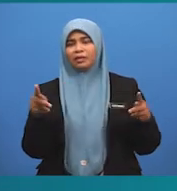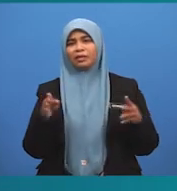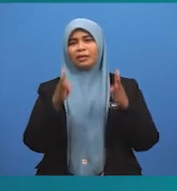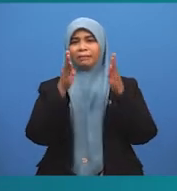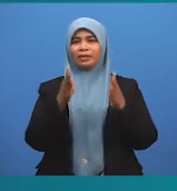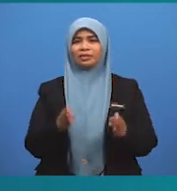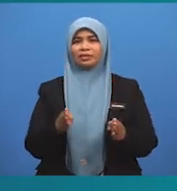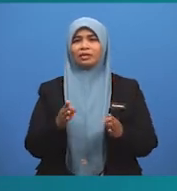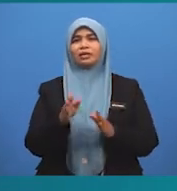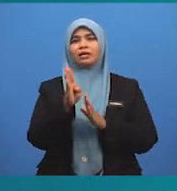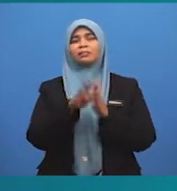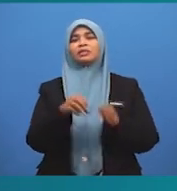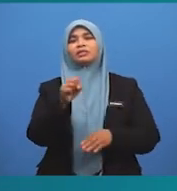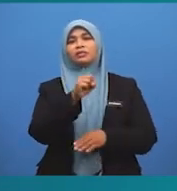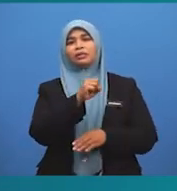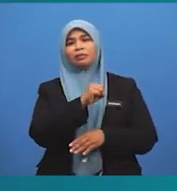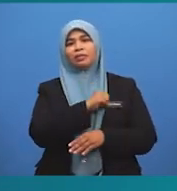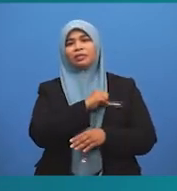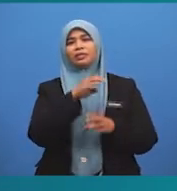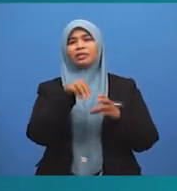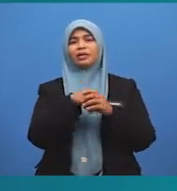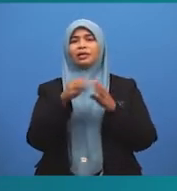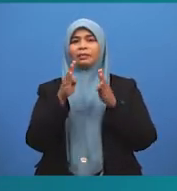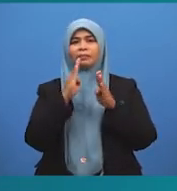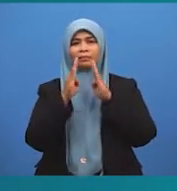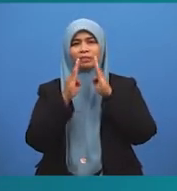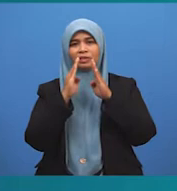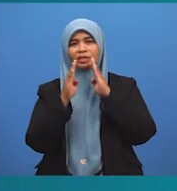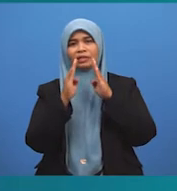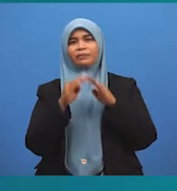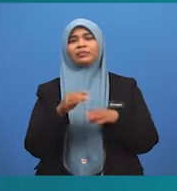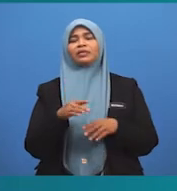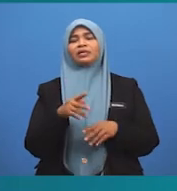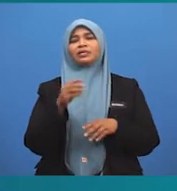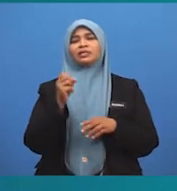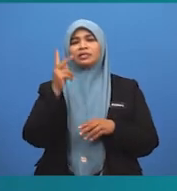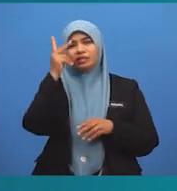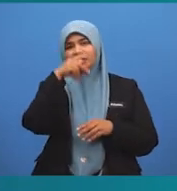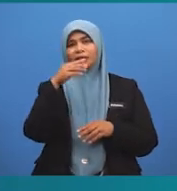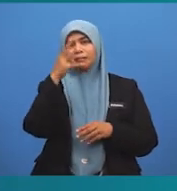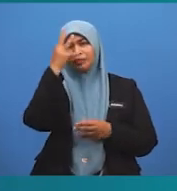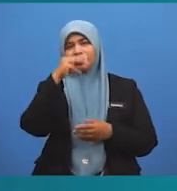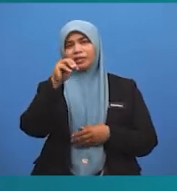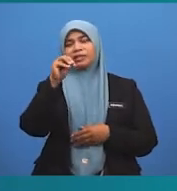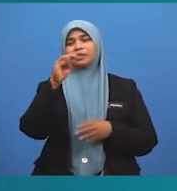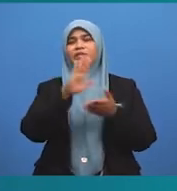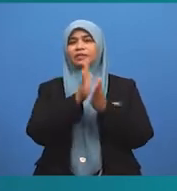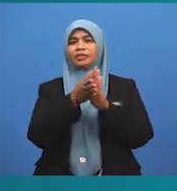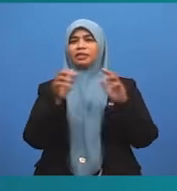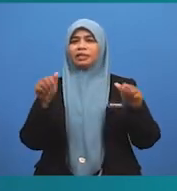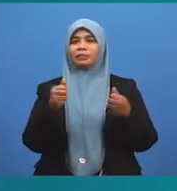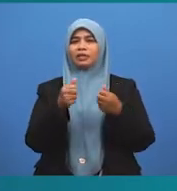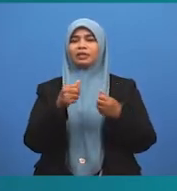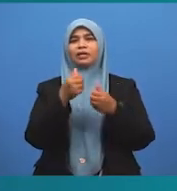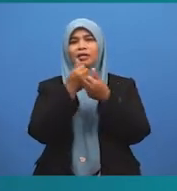bangsa. Bersopan santun dalam bicara. Pekerti mulia jadi amalan.